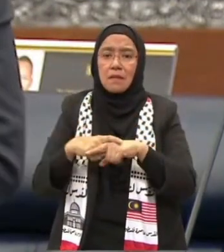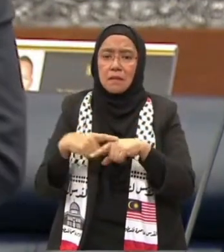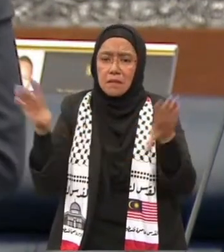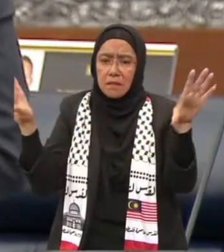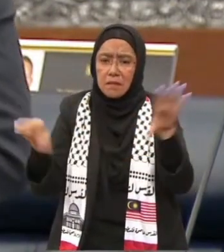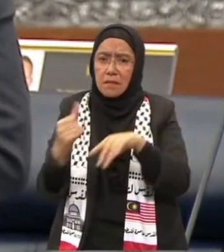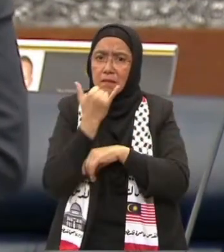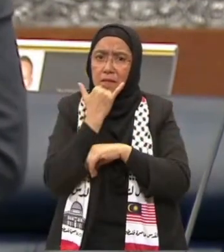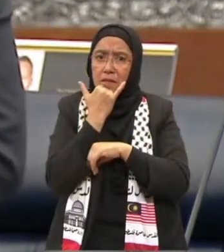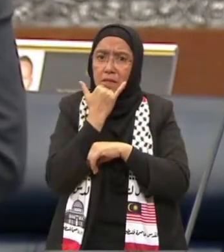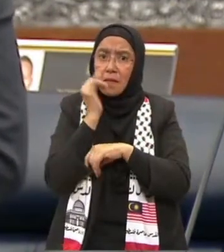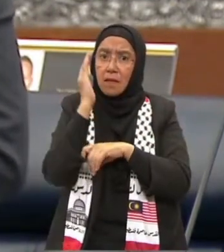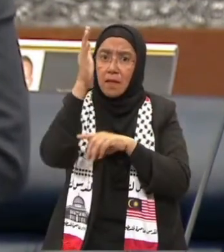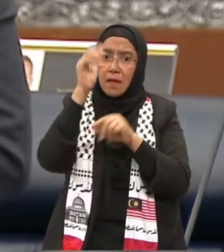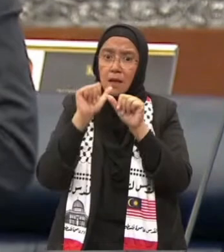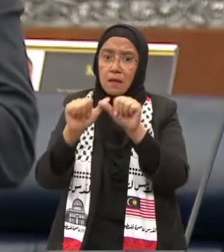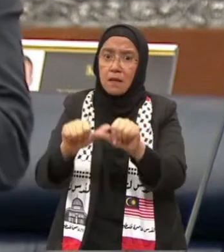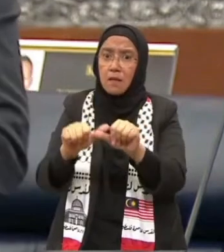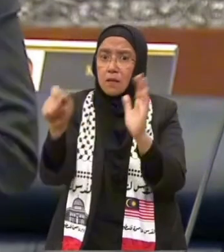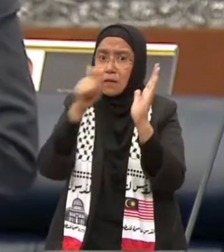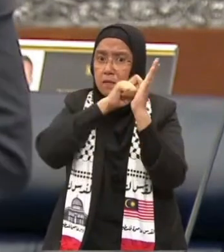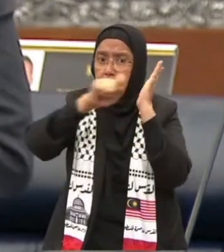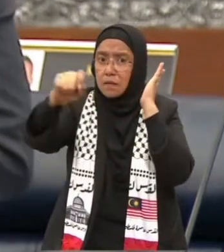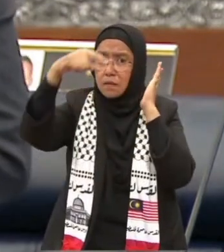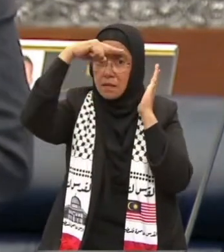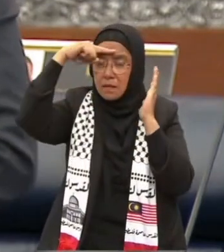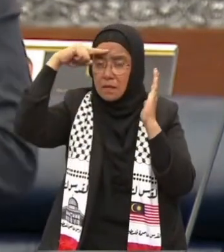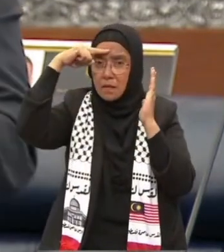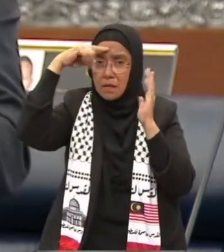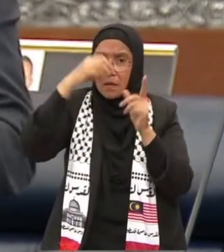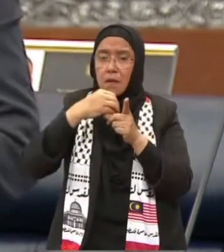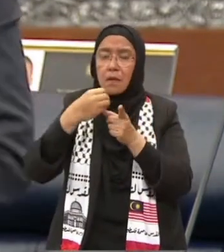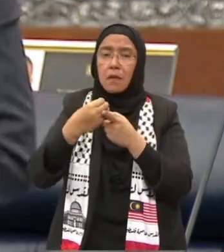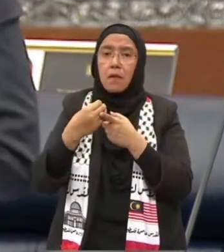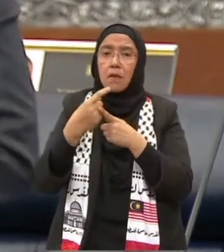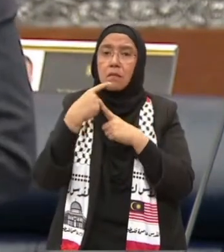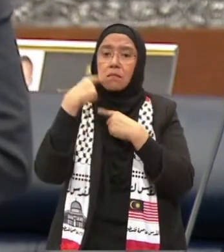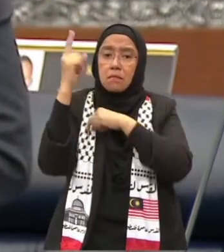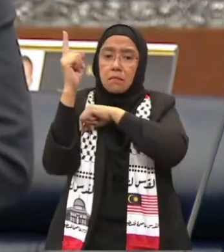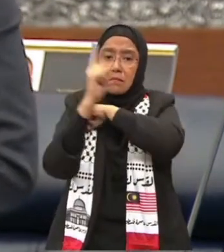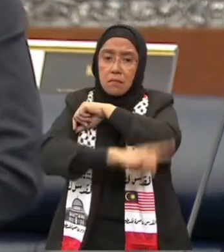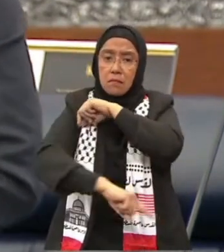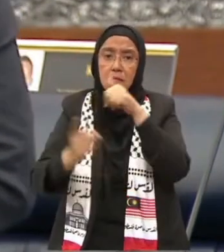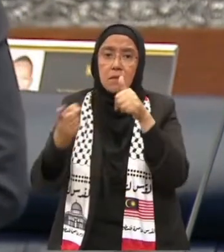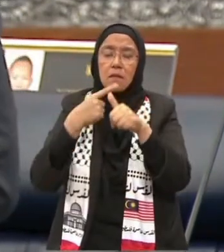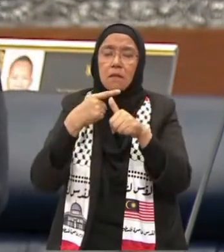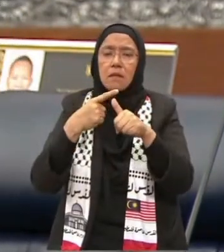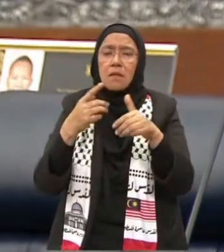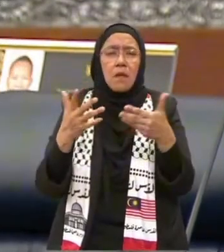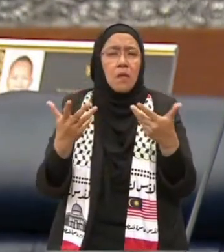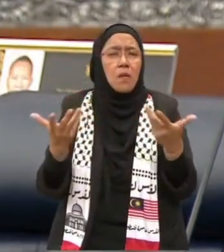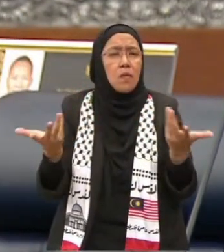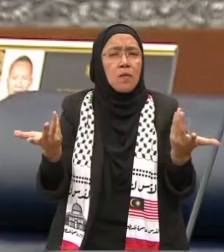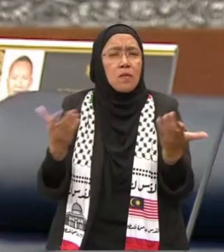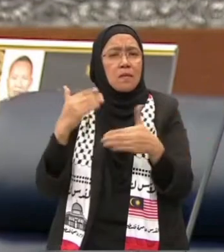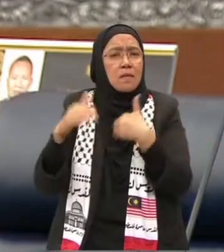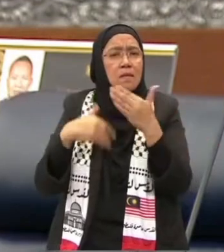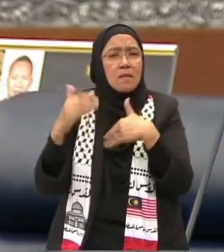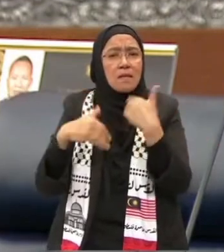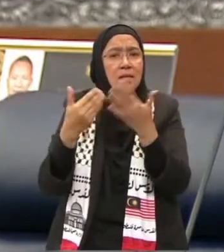terus di blacklisted atau diberikan compound terlebih dahulu dan bagaimanakah prosedur itu berlaku? Terima kasih Timbalan Menteri.